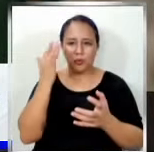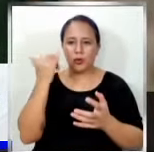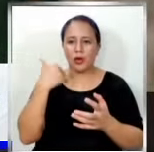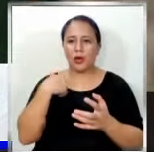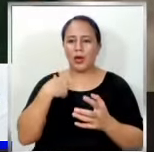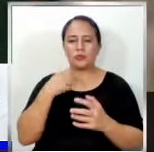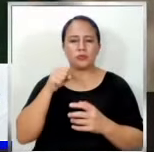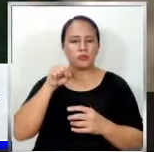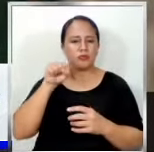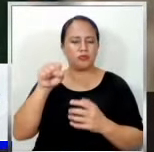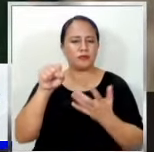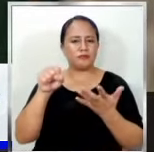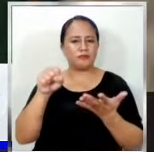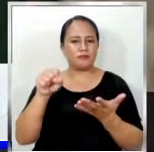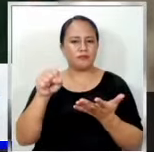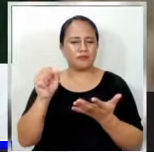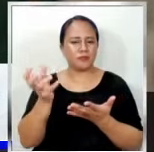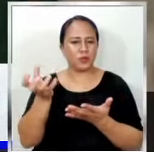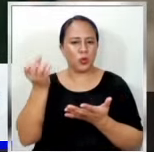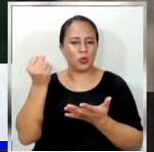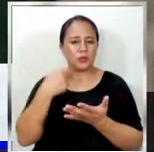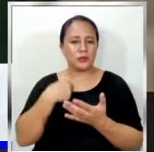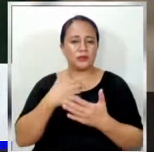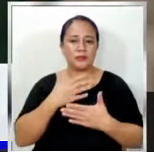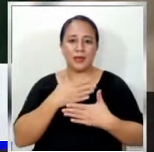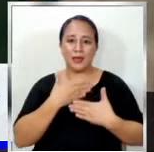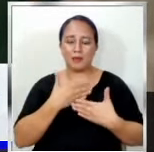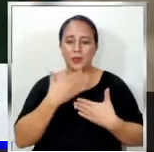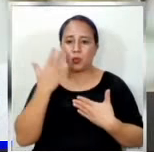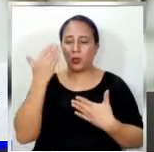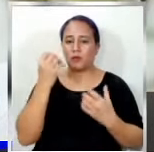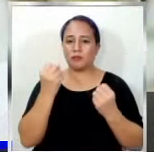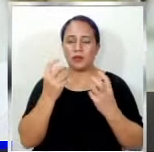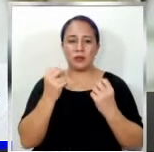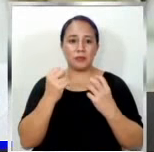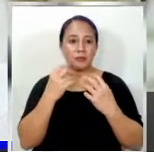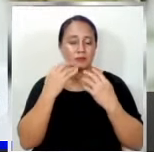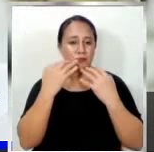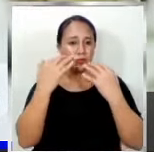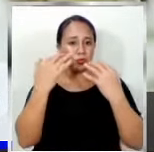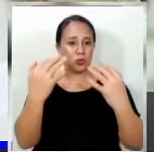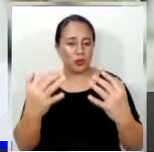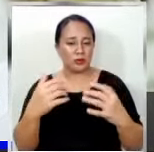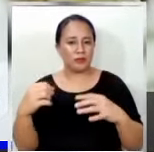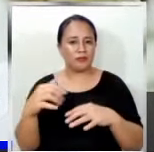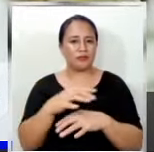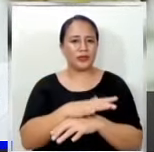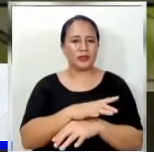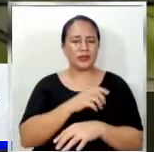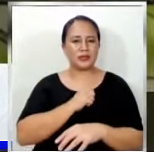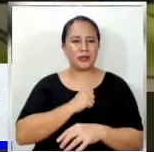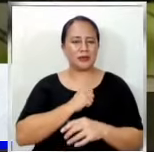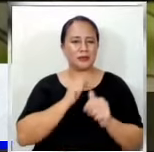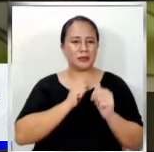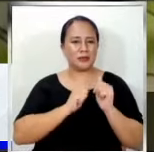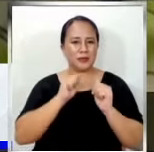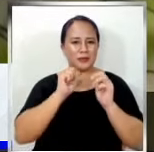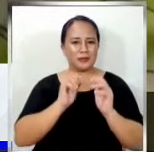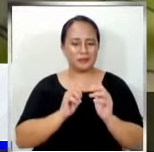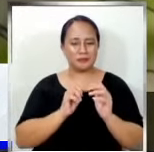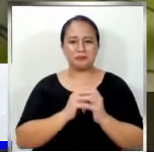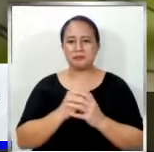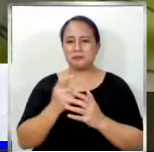nito. Natutuwa rin siya na maraming netizen ang apektado sa kanyang pagganap. Iintindihan ko